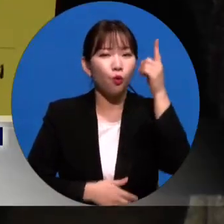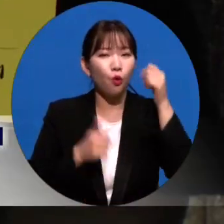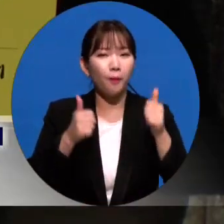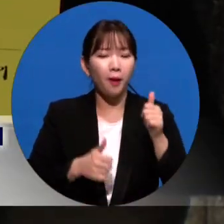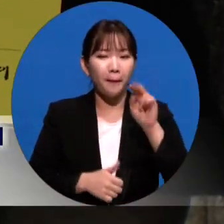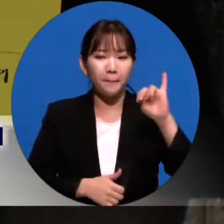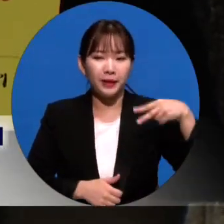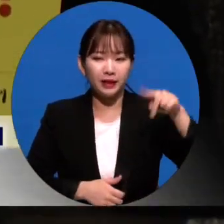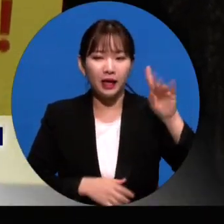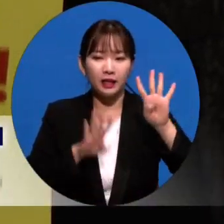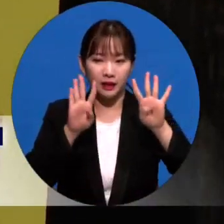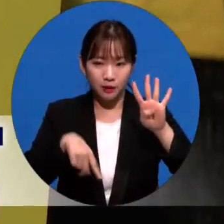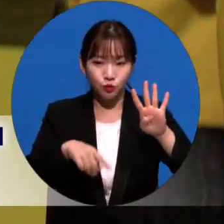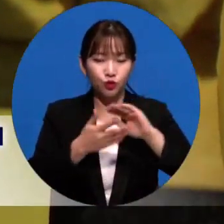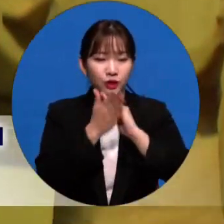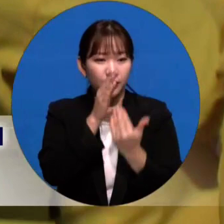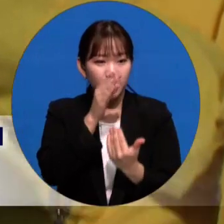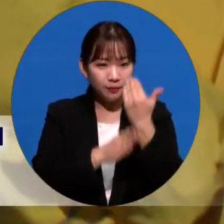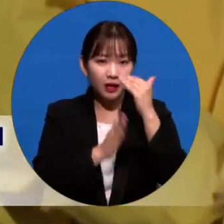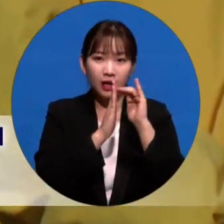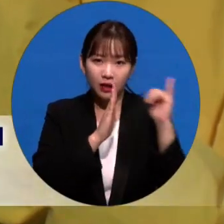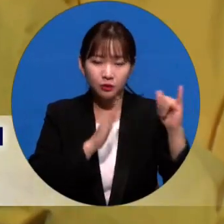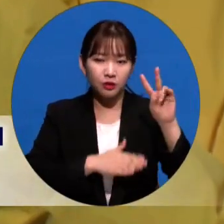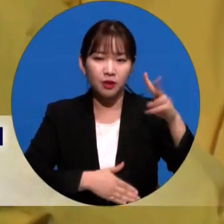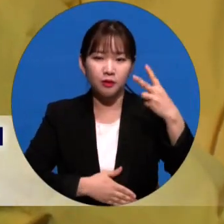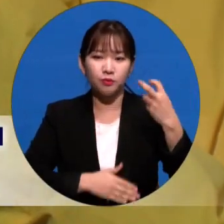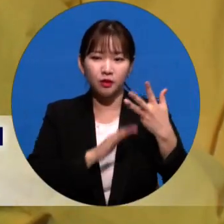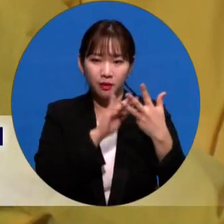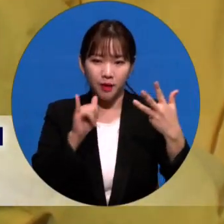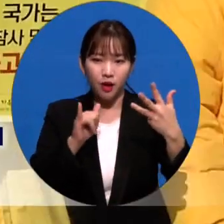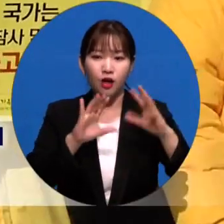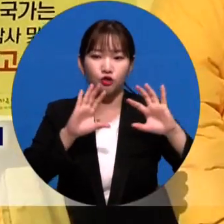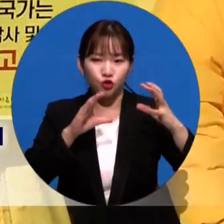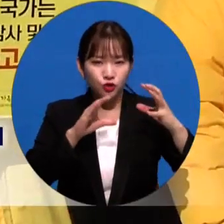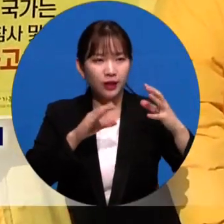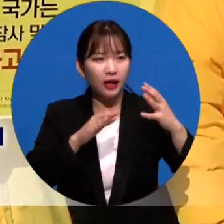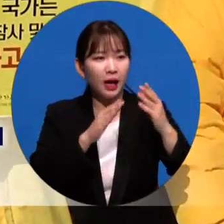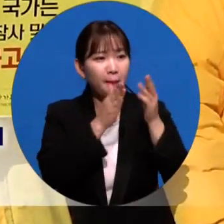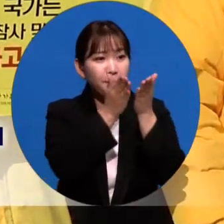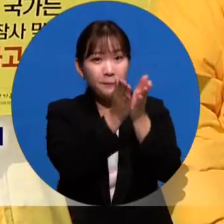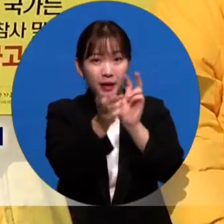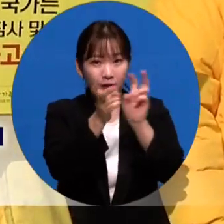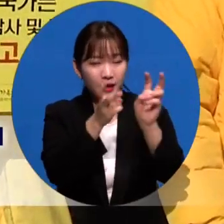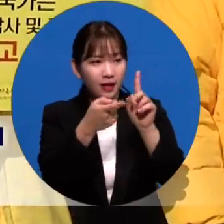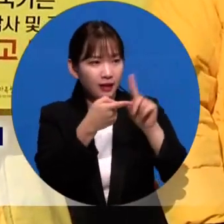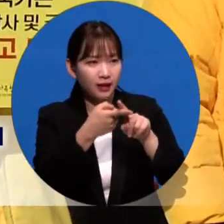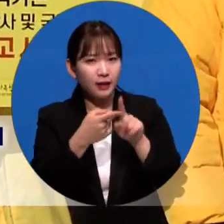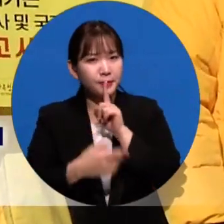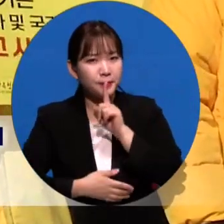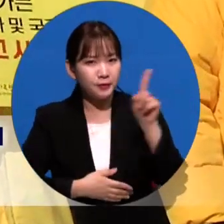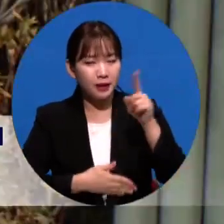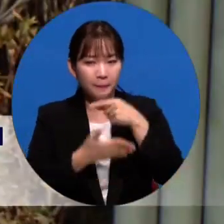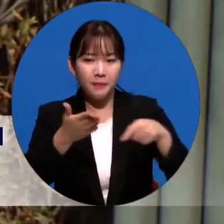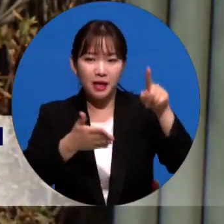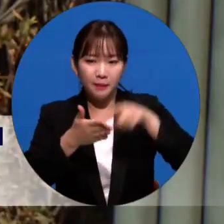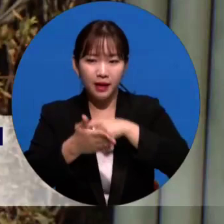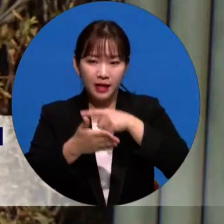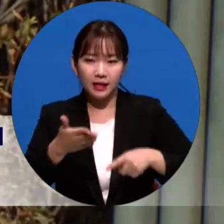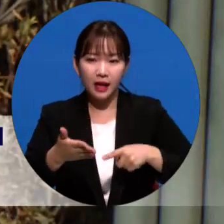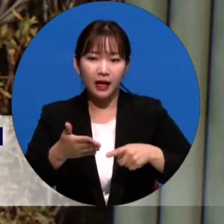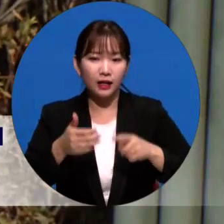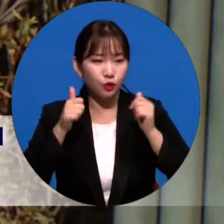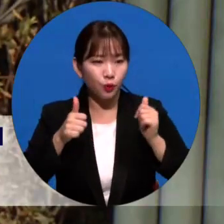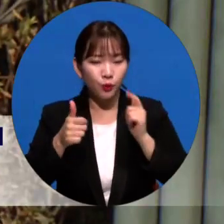민사 4부는 세월호 참사 유가족 228명이 국가와 청해진 해운을 상대로 낸 손해배상 소송